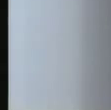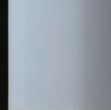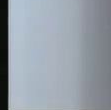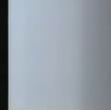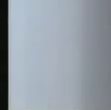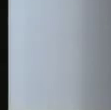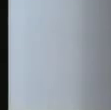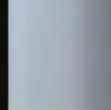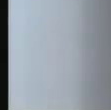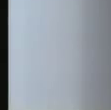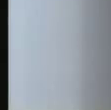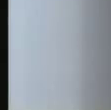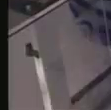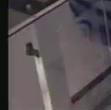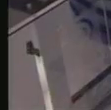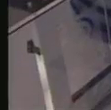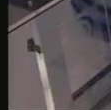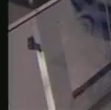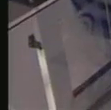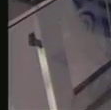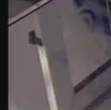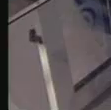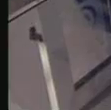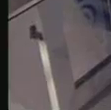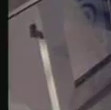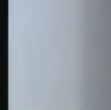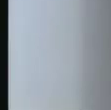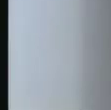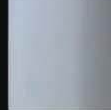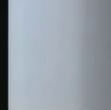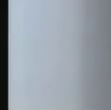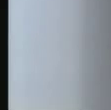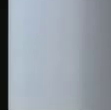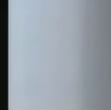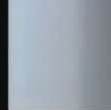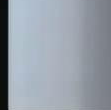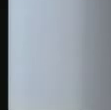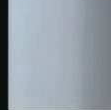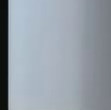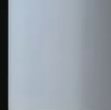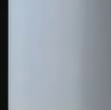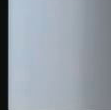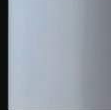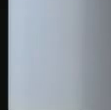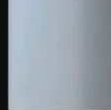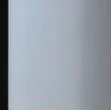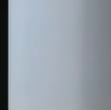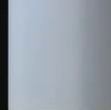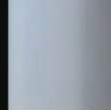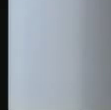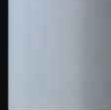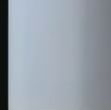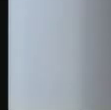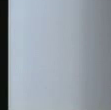את הרשות השופטת למהלך פוליטי, עשתה את זה בהפוך על הפוך. כי כרגע יש ציבור רחב מאוד שחושב